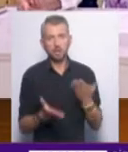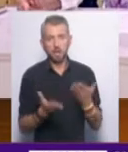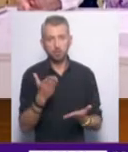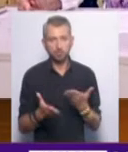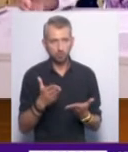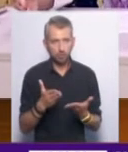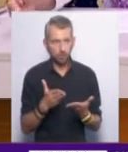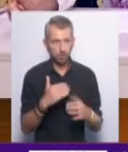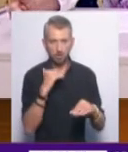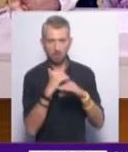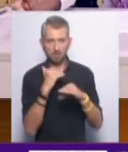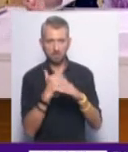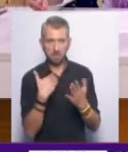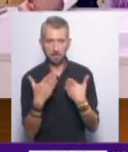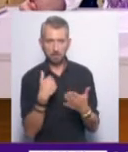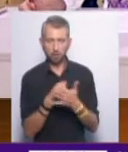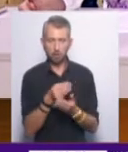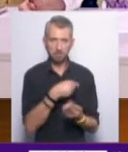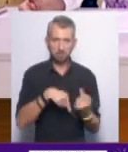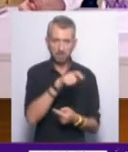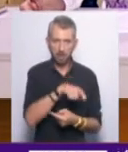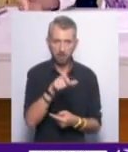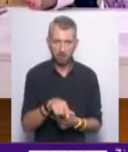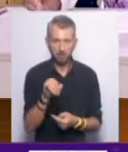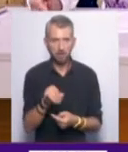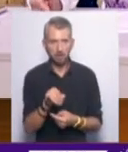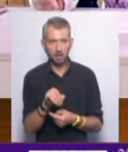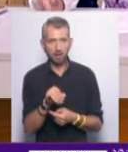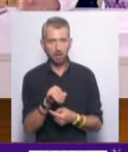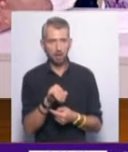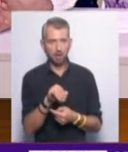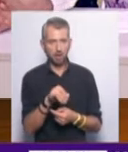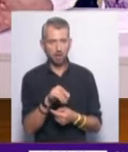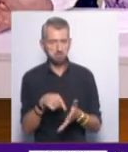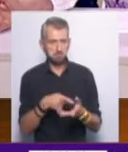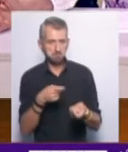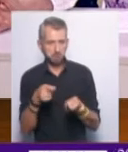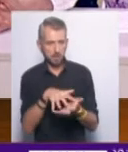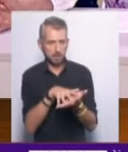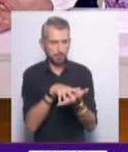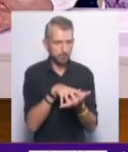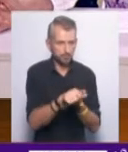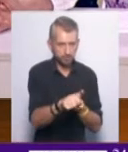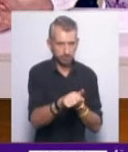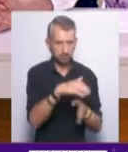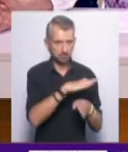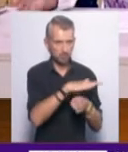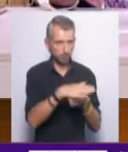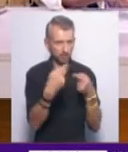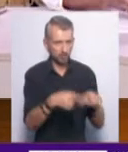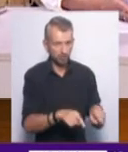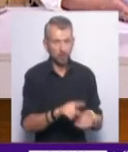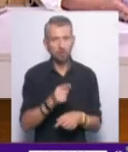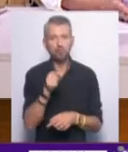рівний підхід до підприємців і зносить мерія благоустрій кіоски інші,